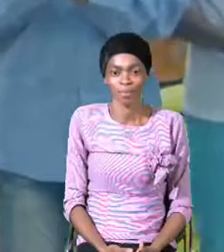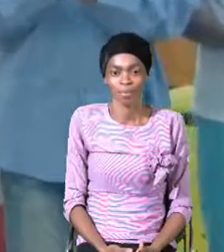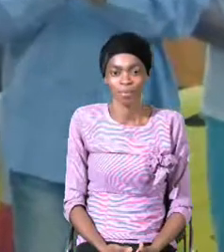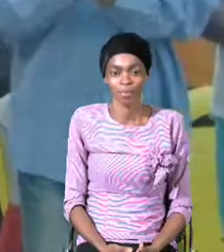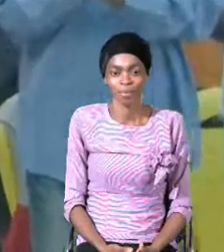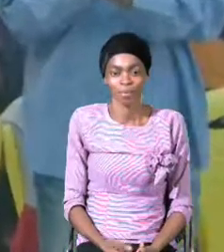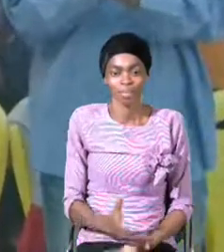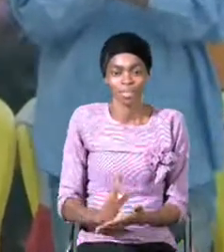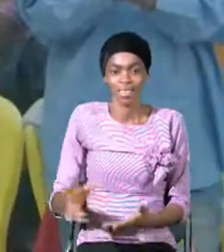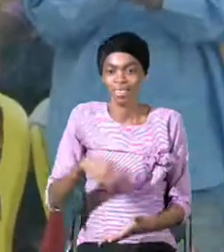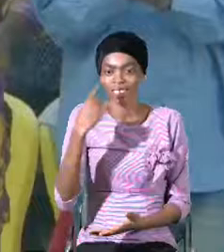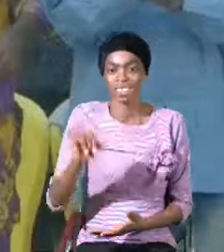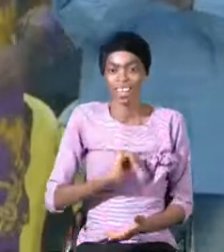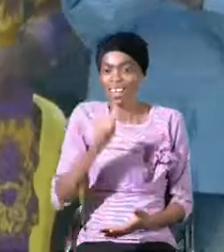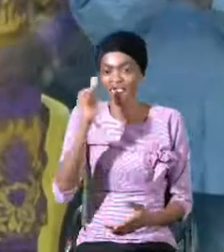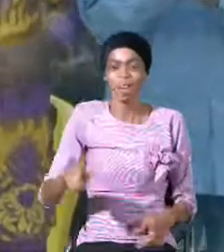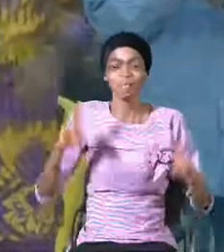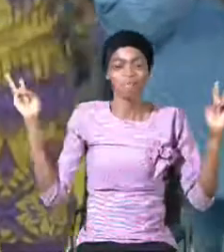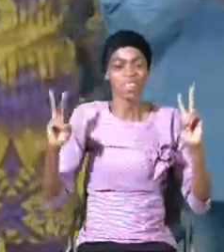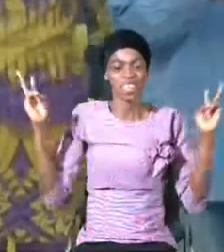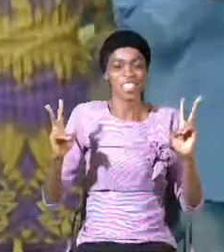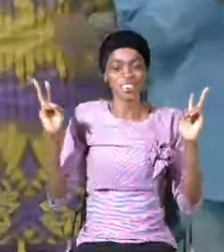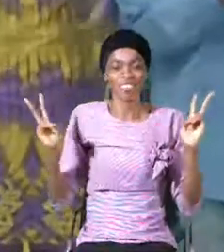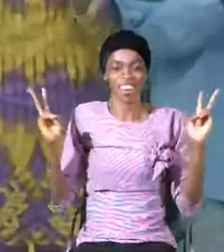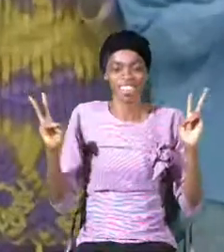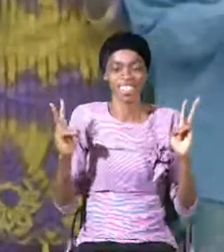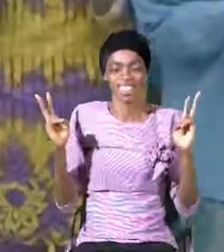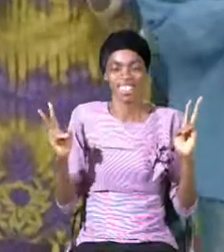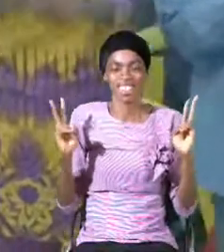Quelqu'un dit, je suis victorieux.